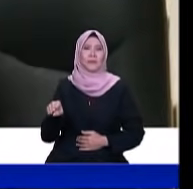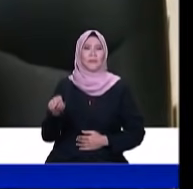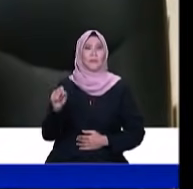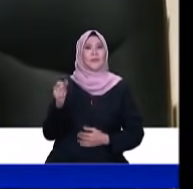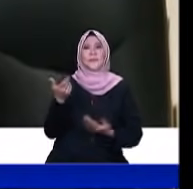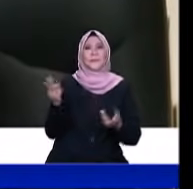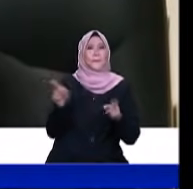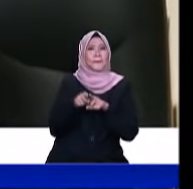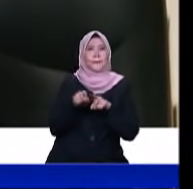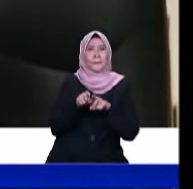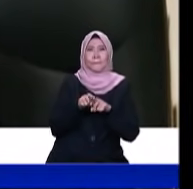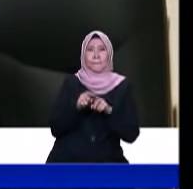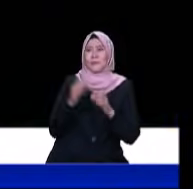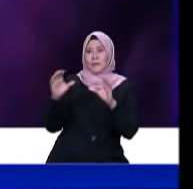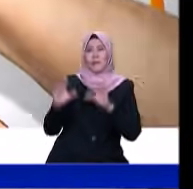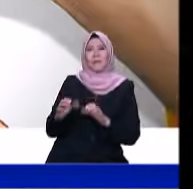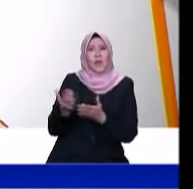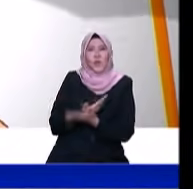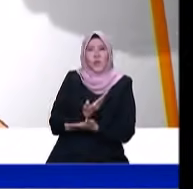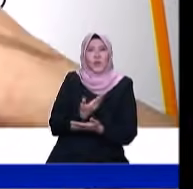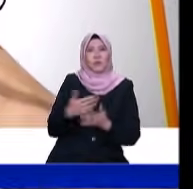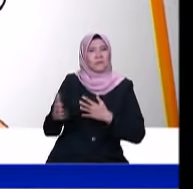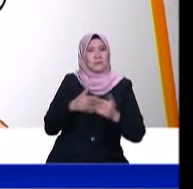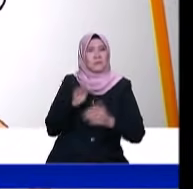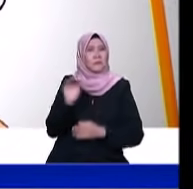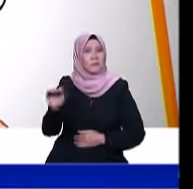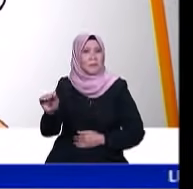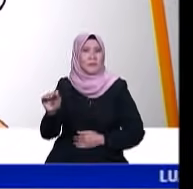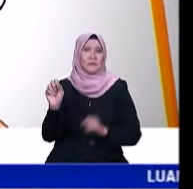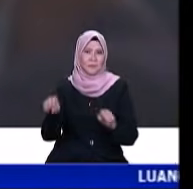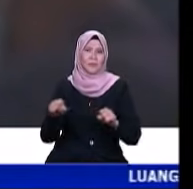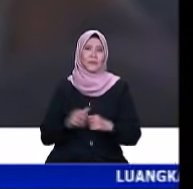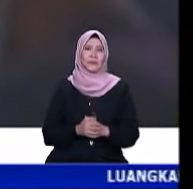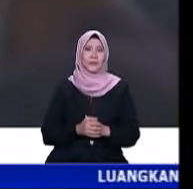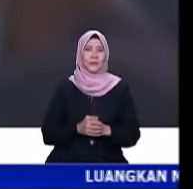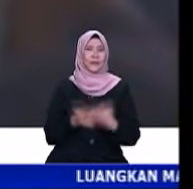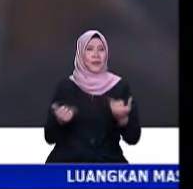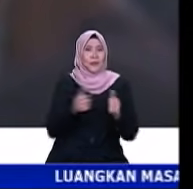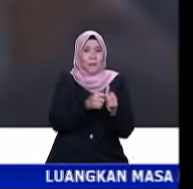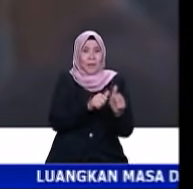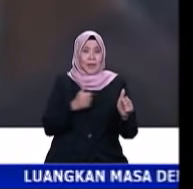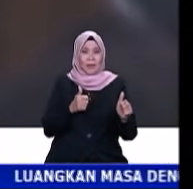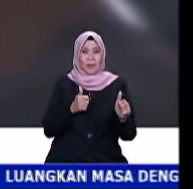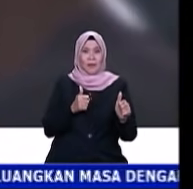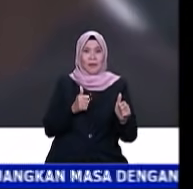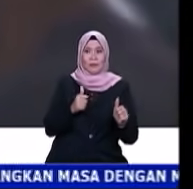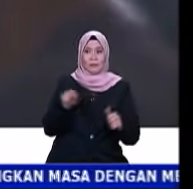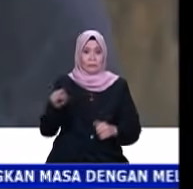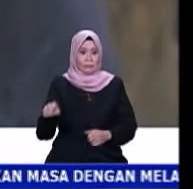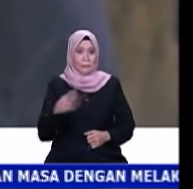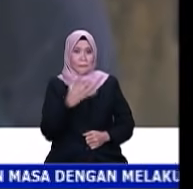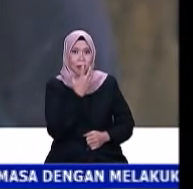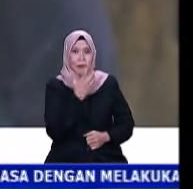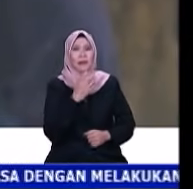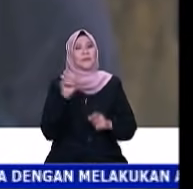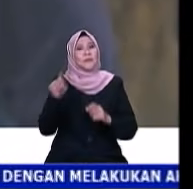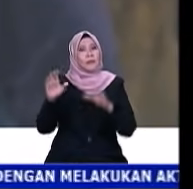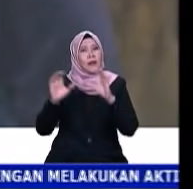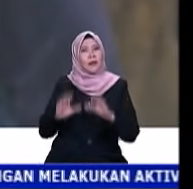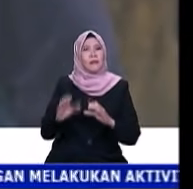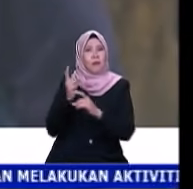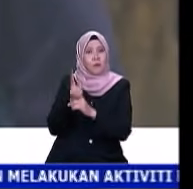satu norma baru. Bagi mengelak konflik, teguran perlu dibuat secara